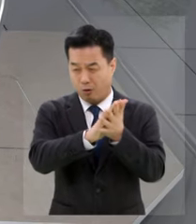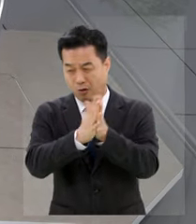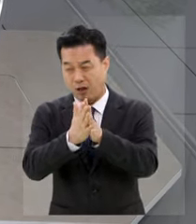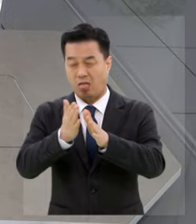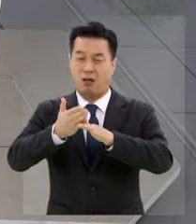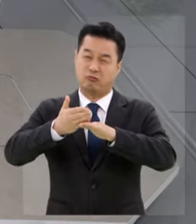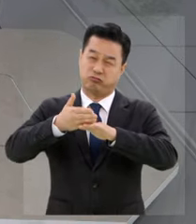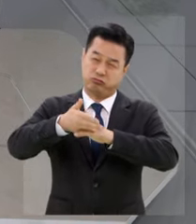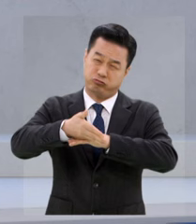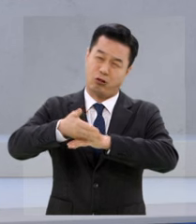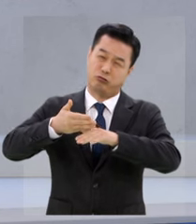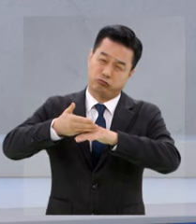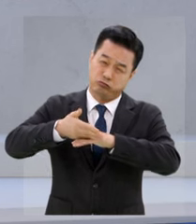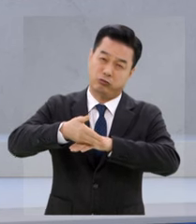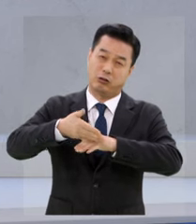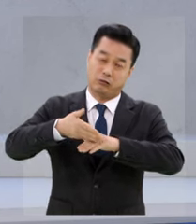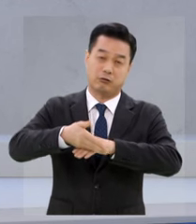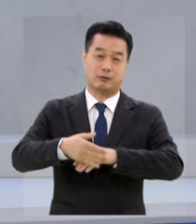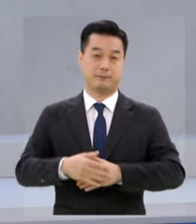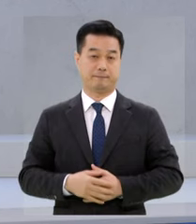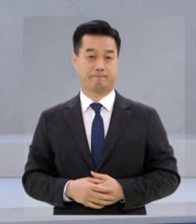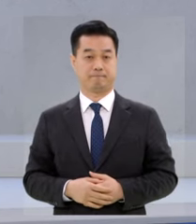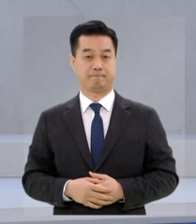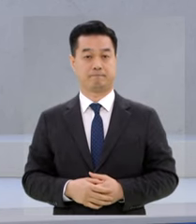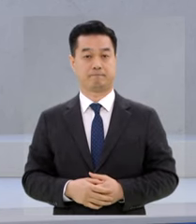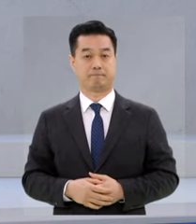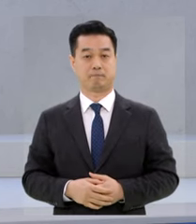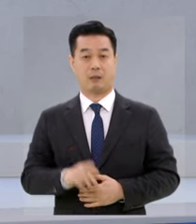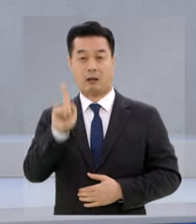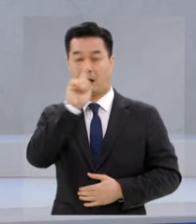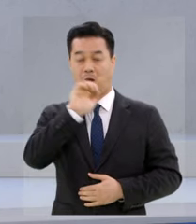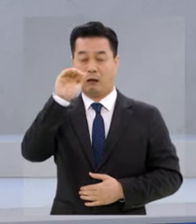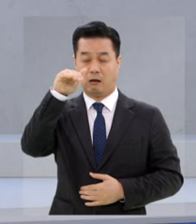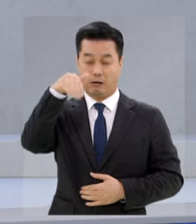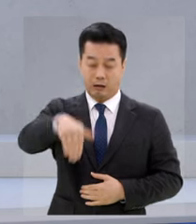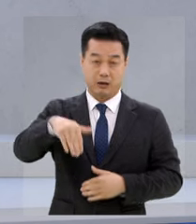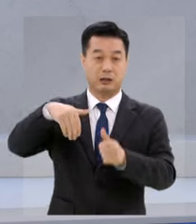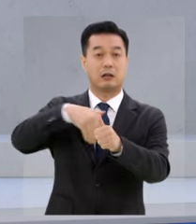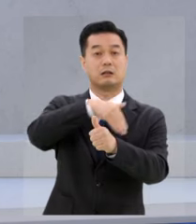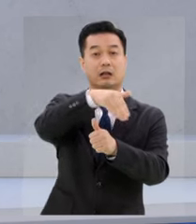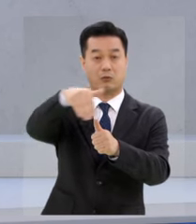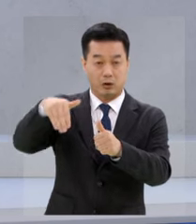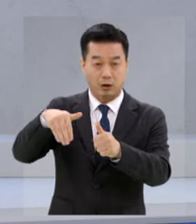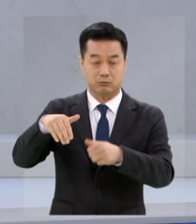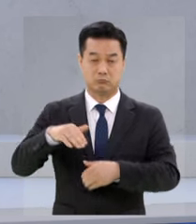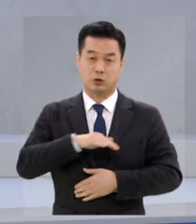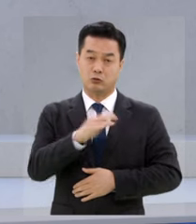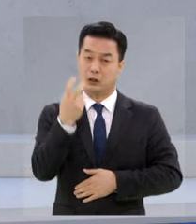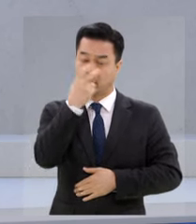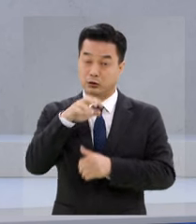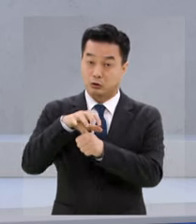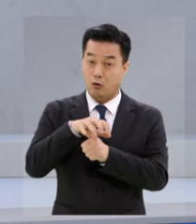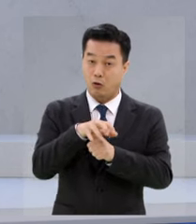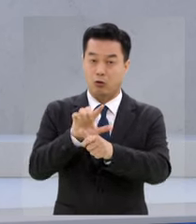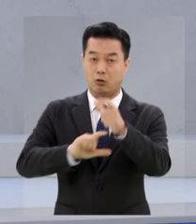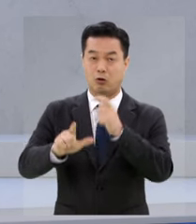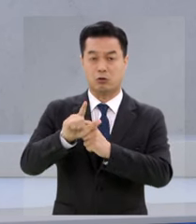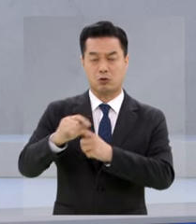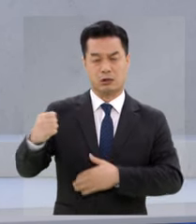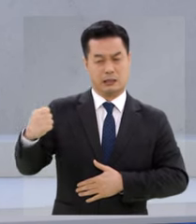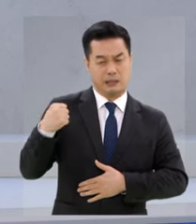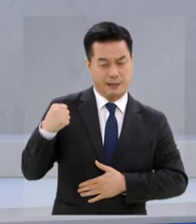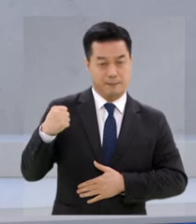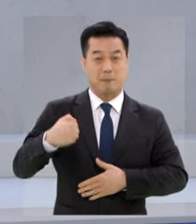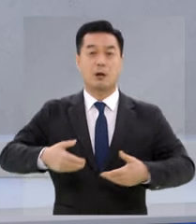같이 않았습니다 날로 악화되어 가는 환경 속에서 우리를 지켜줄 더욱 튼튼한